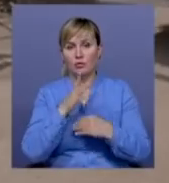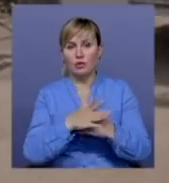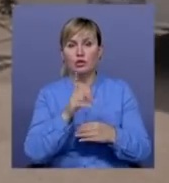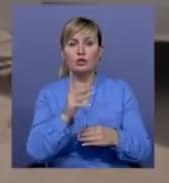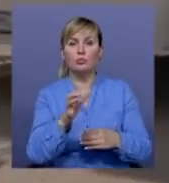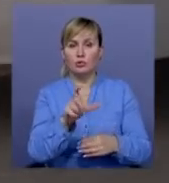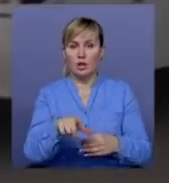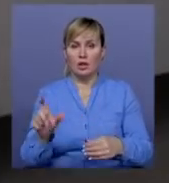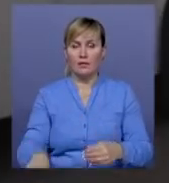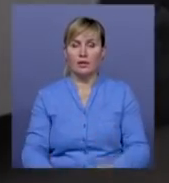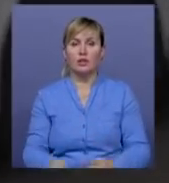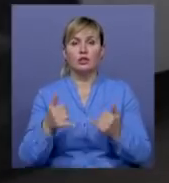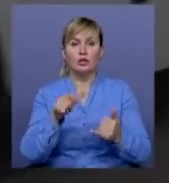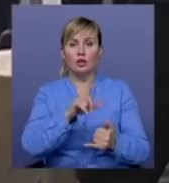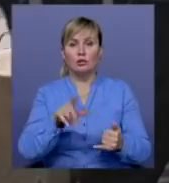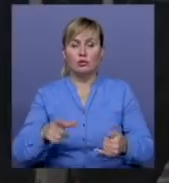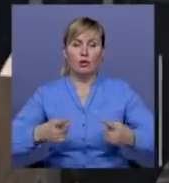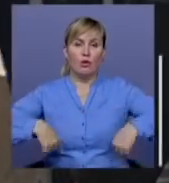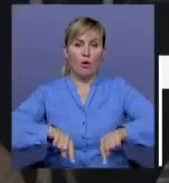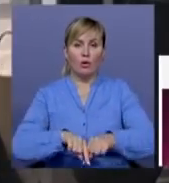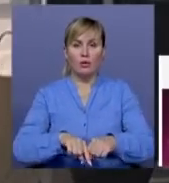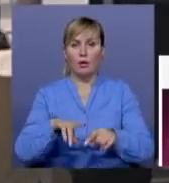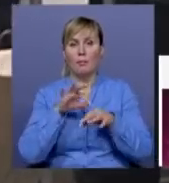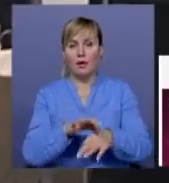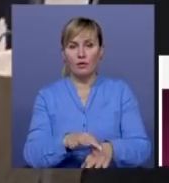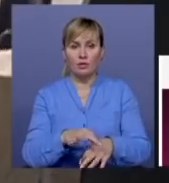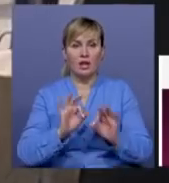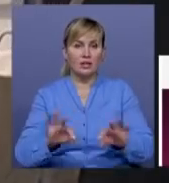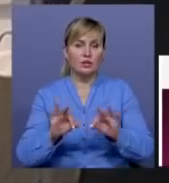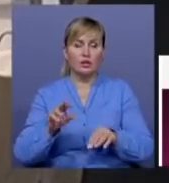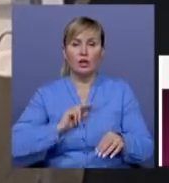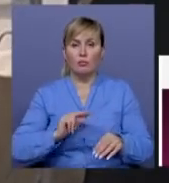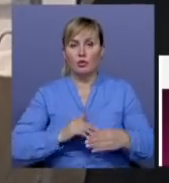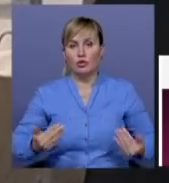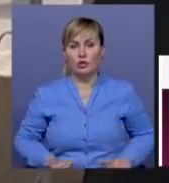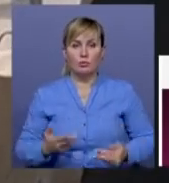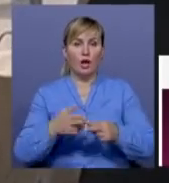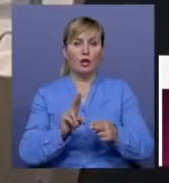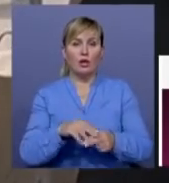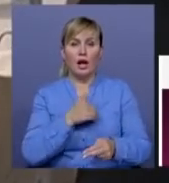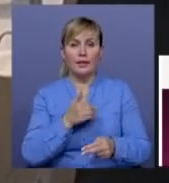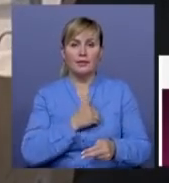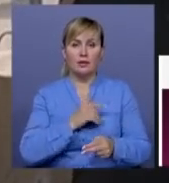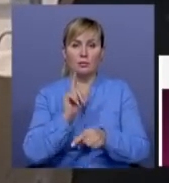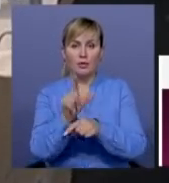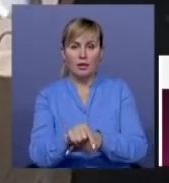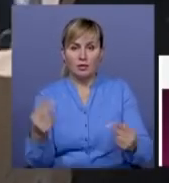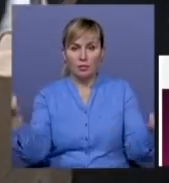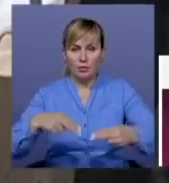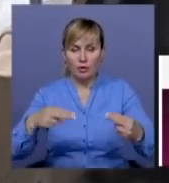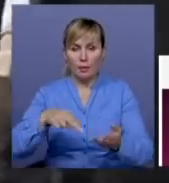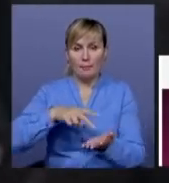1500 человек. Сейчас сотрудники правоохранительных органов проводят разъяснительную работу с жителями, которые пытаются перейти через блокпост